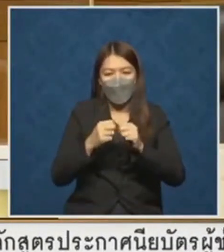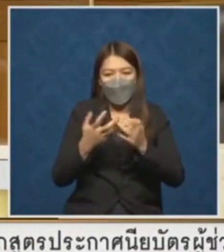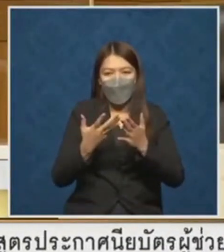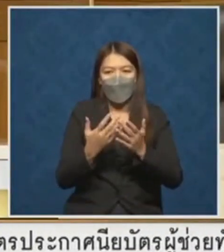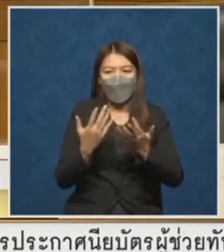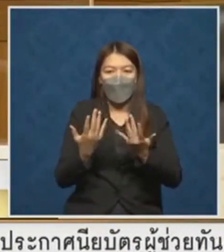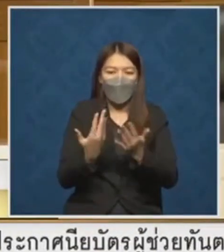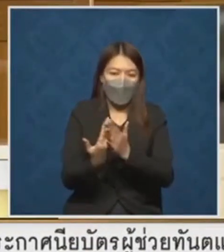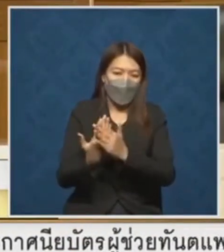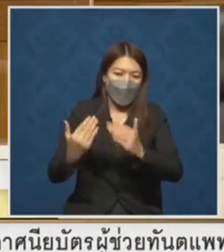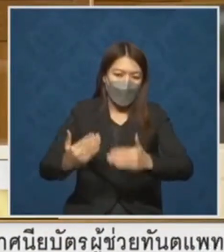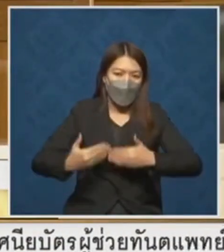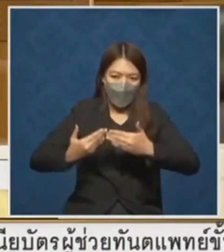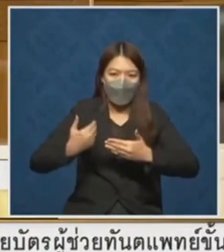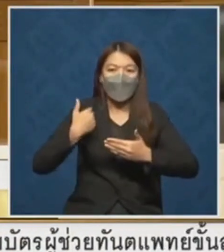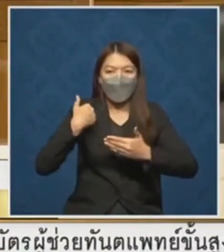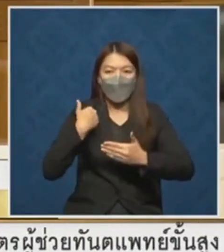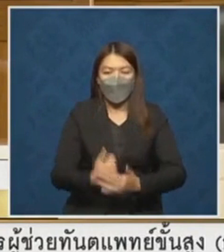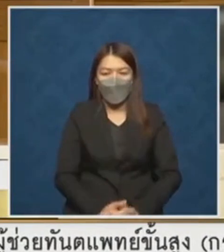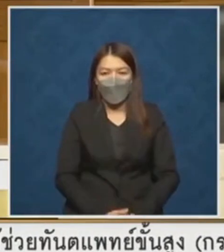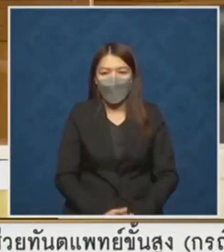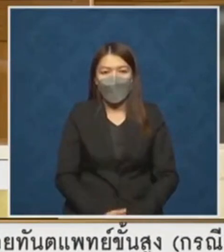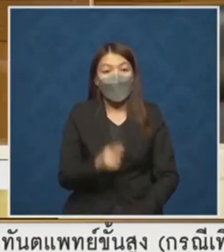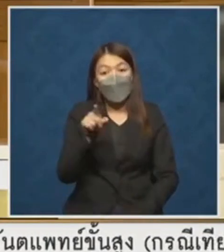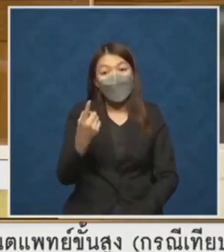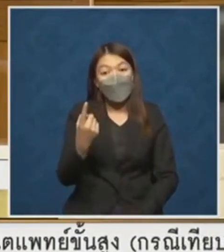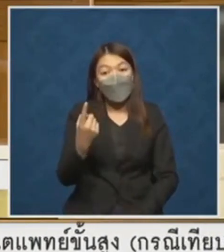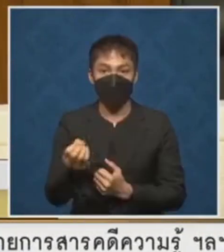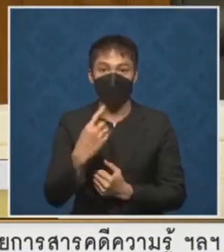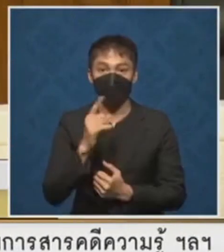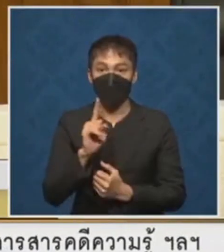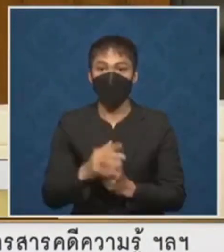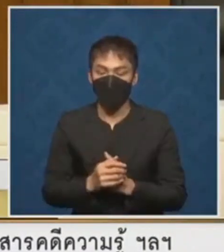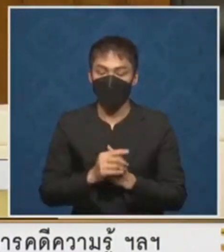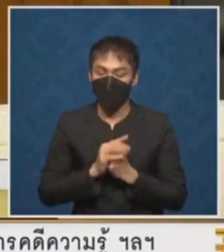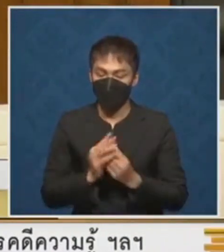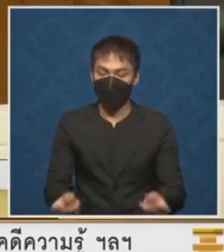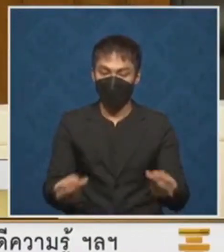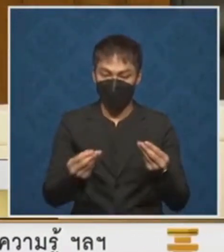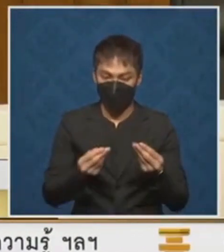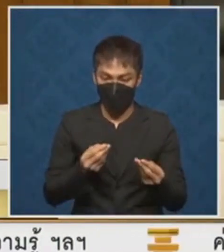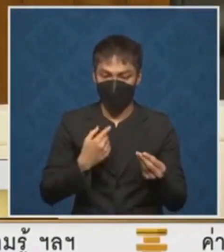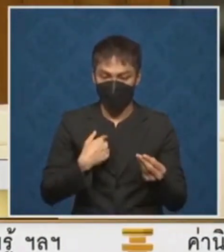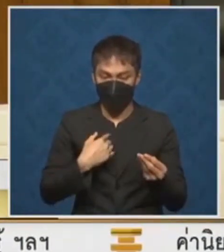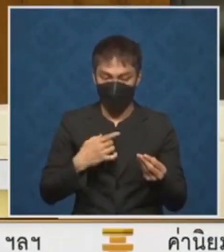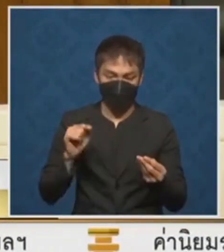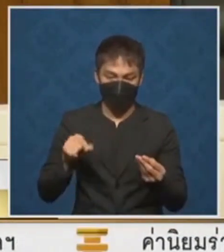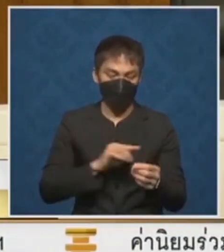ารคัดสัญหาพรักงานปกครองส่วทงถิ่น ถามรับตมหัท้ายจากสักราณกมาถามสัปดา์นี้พร้าขก็